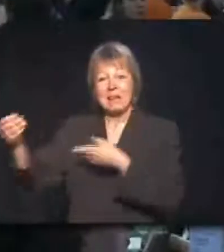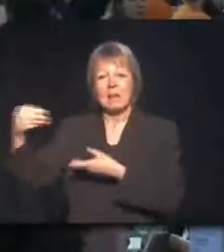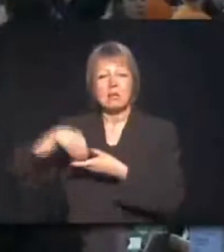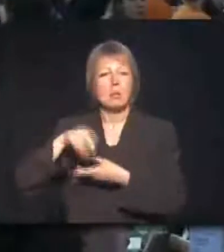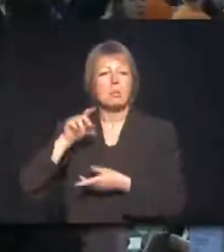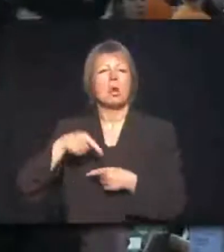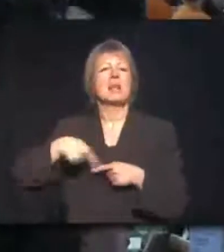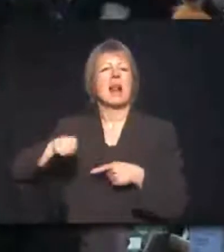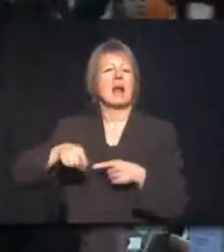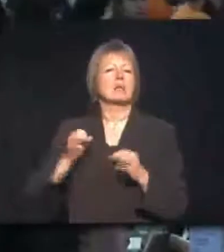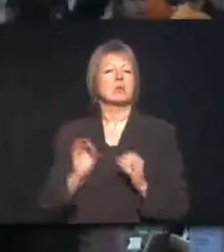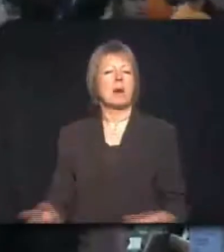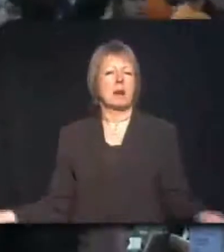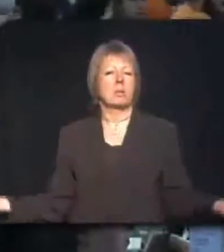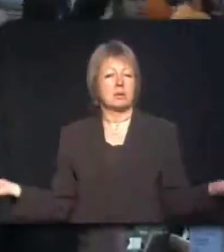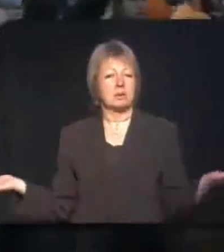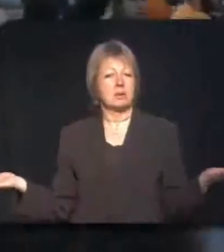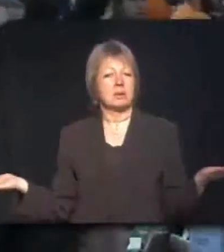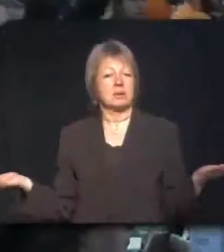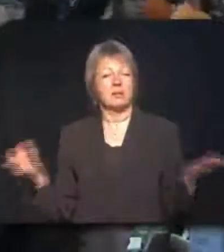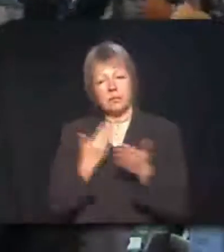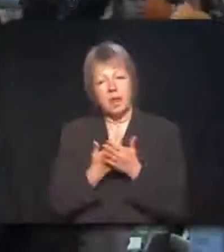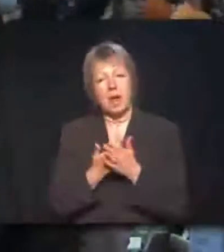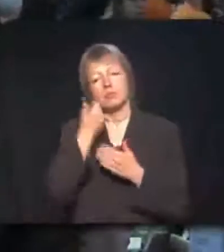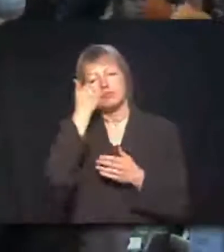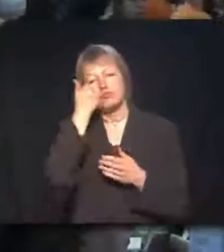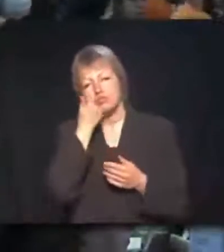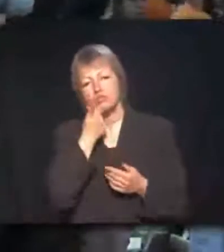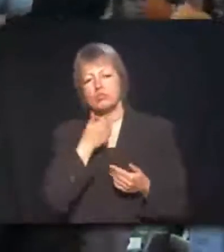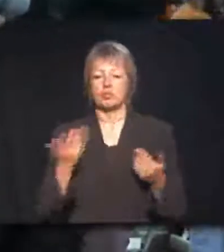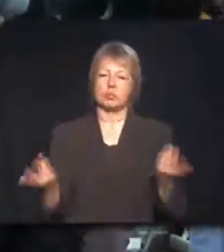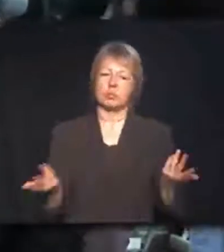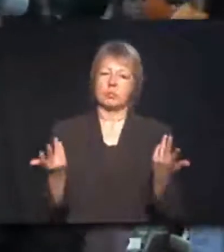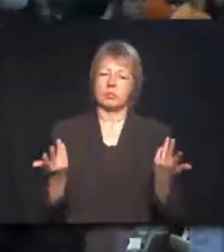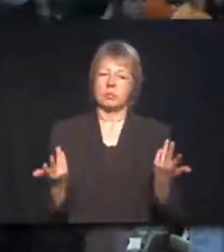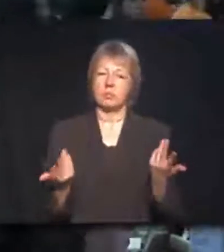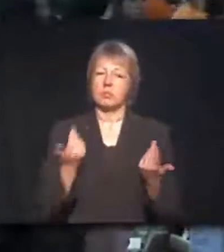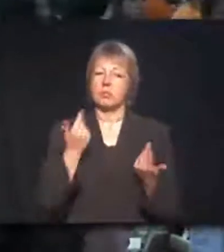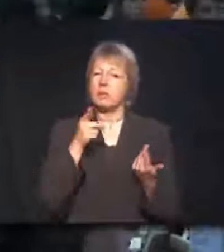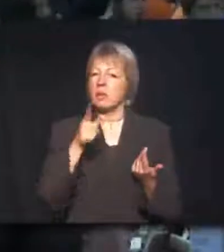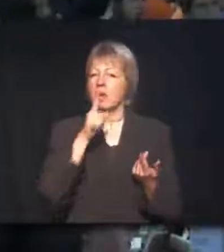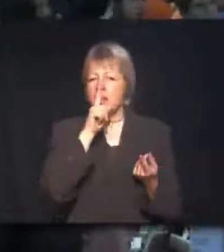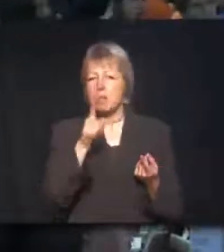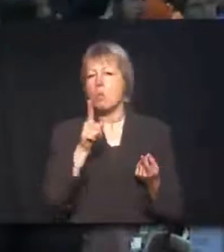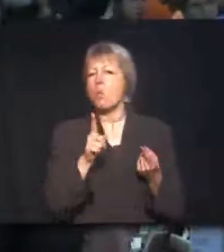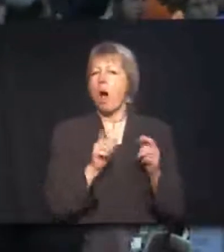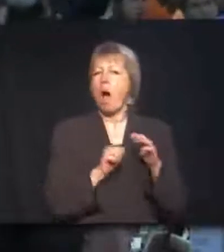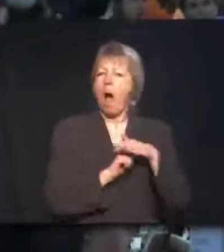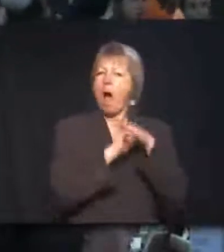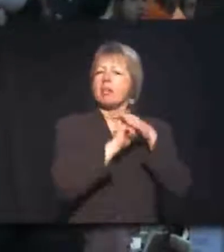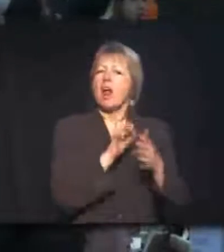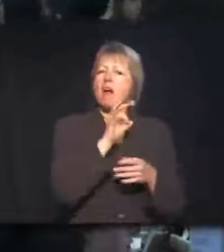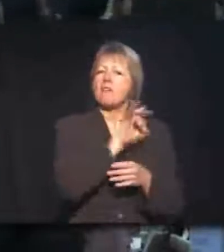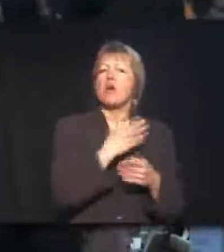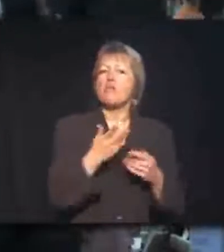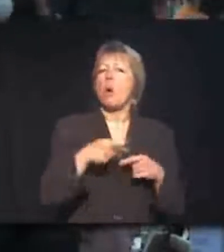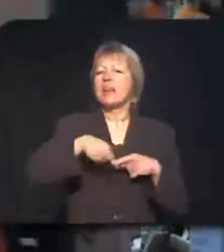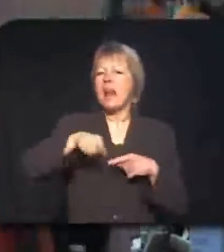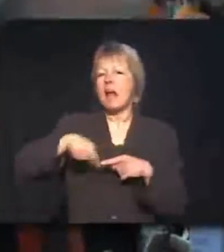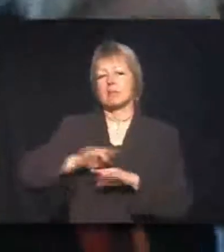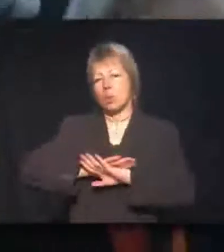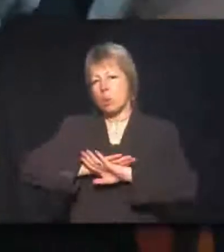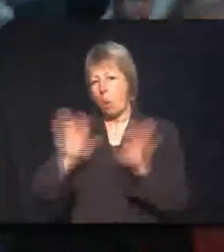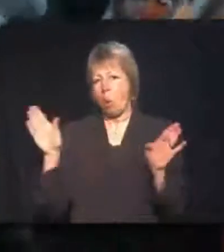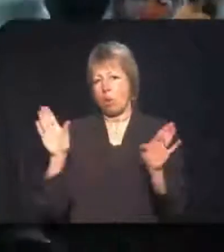unnötig deshalb bitte ich darum dass ausschließlich Anträge unterstützt werden die keine Delegation enthalten danke